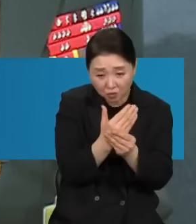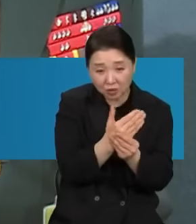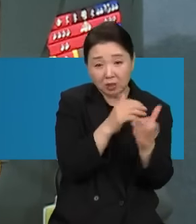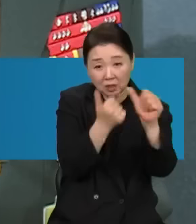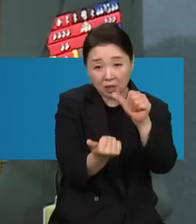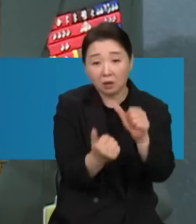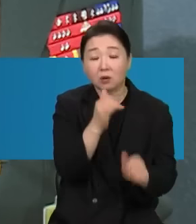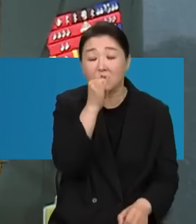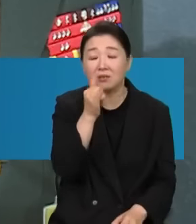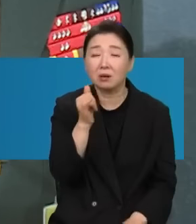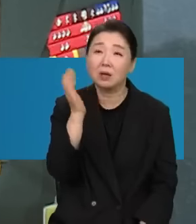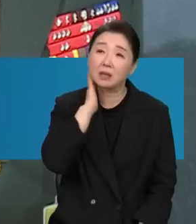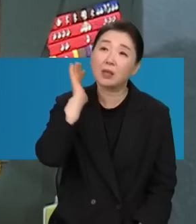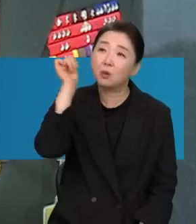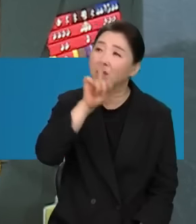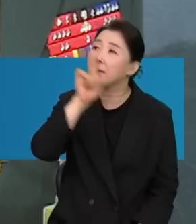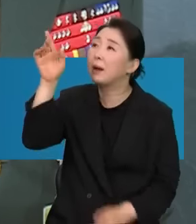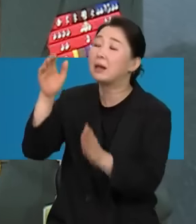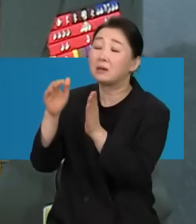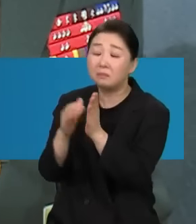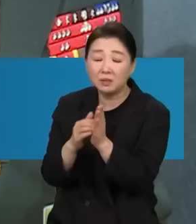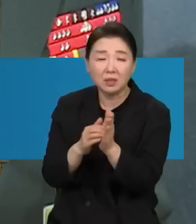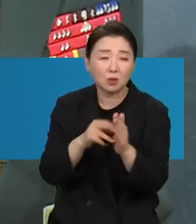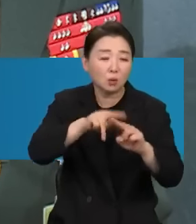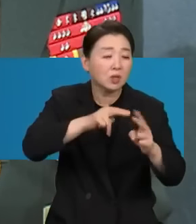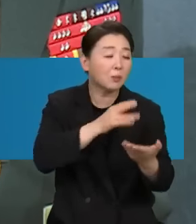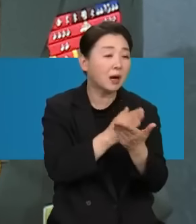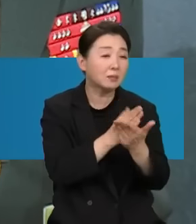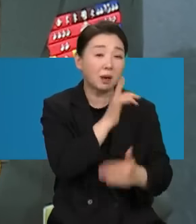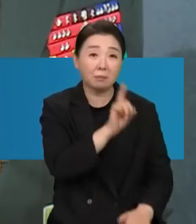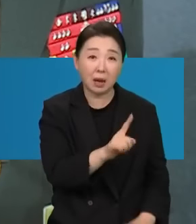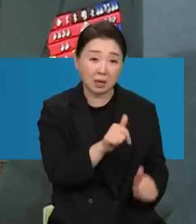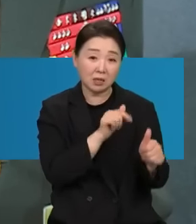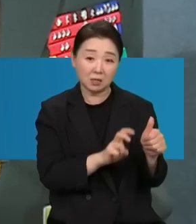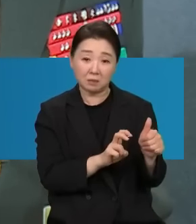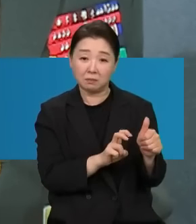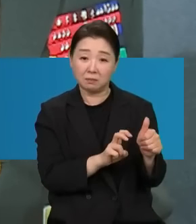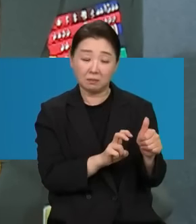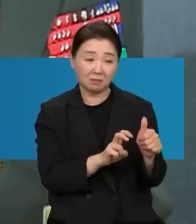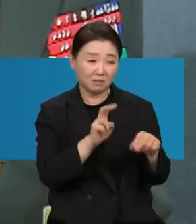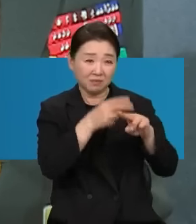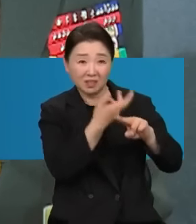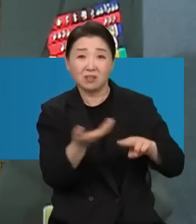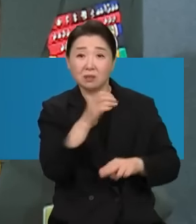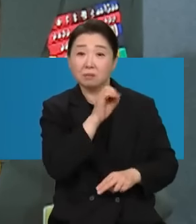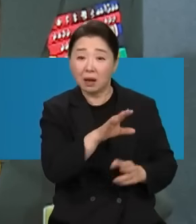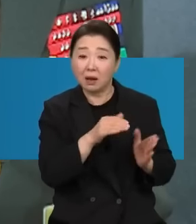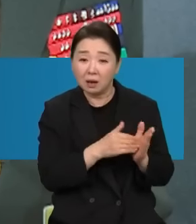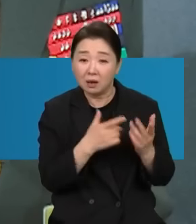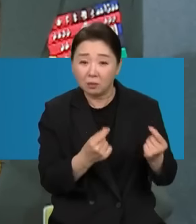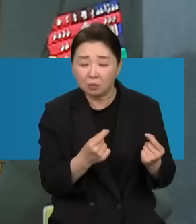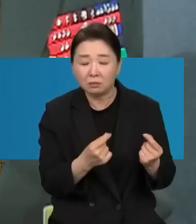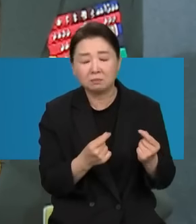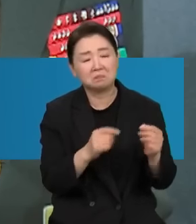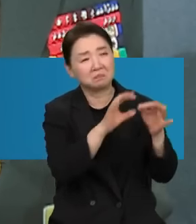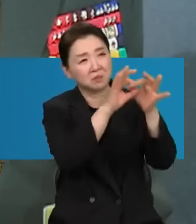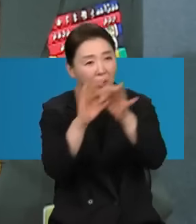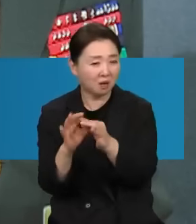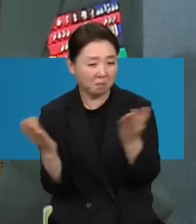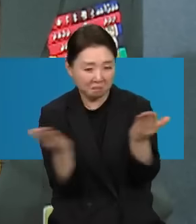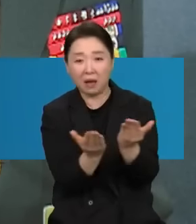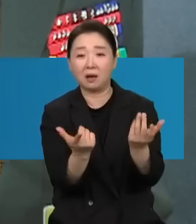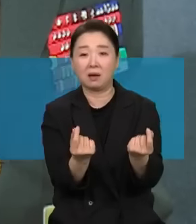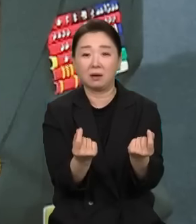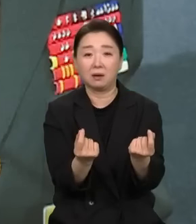VIP에 얘기해주겠다며 사퇴를 만류했다고 하면서 임성근 전 사단장의 승진을 얘기했던 것과 맥락이 이어지는